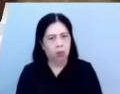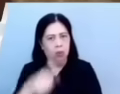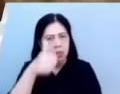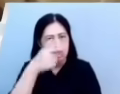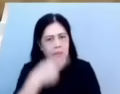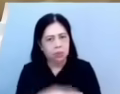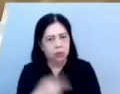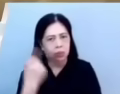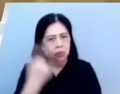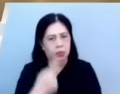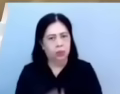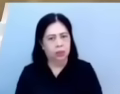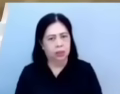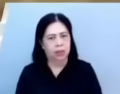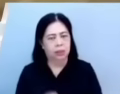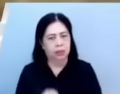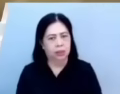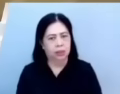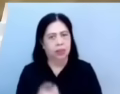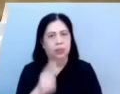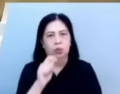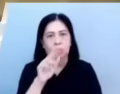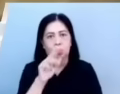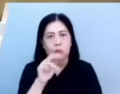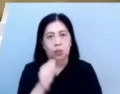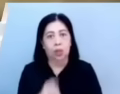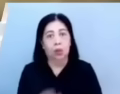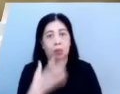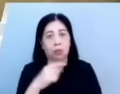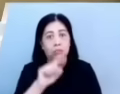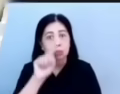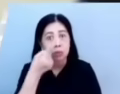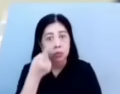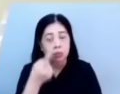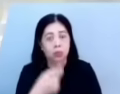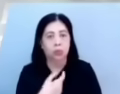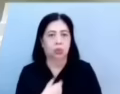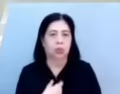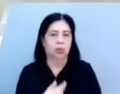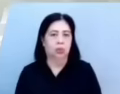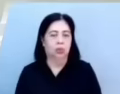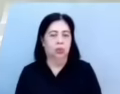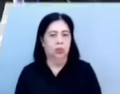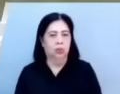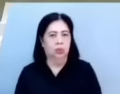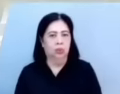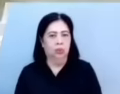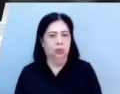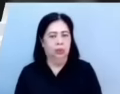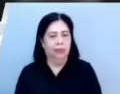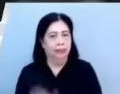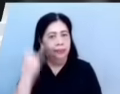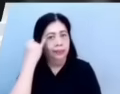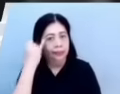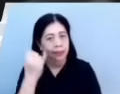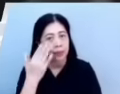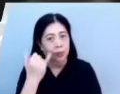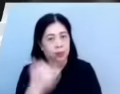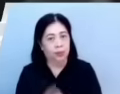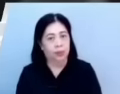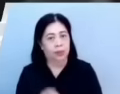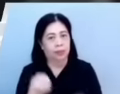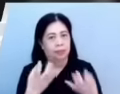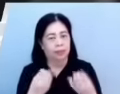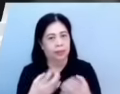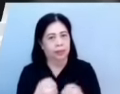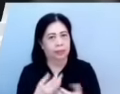fishball din na gawa sa tuna sa halagang piso. Yan naman po, inaisipan ko naman kasi marami nga akong